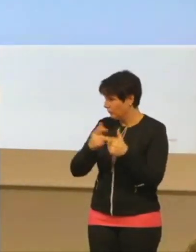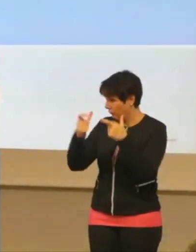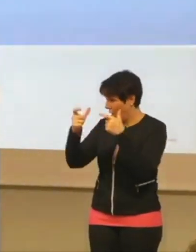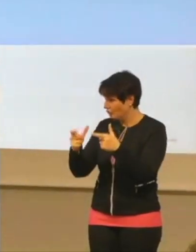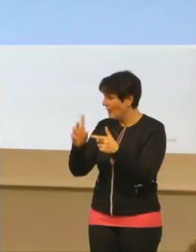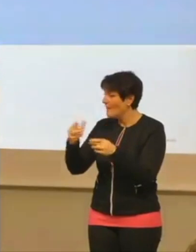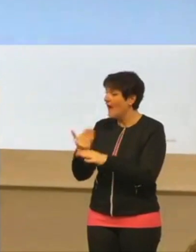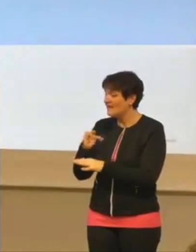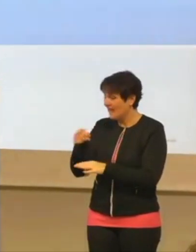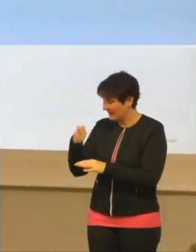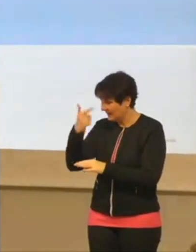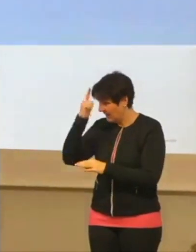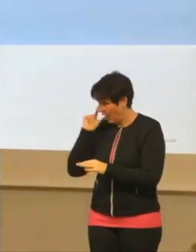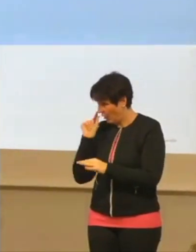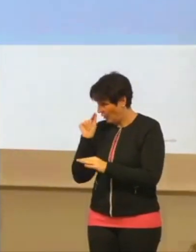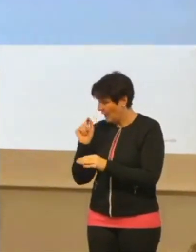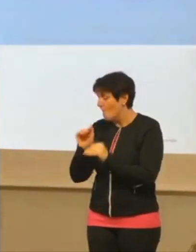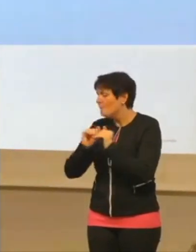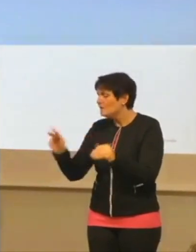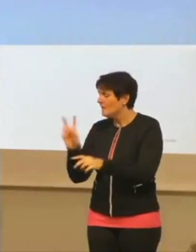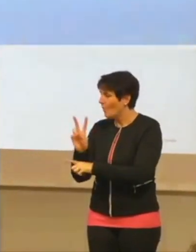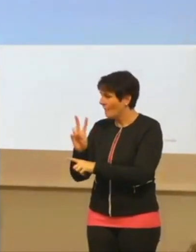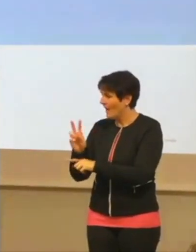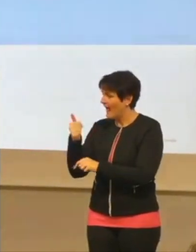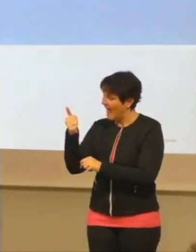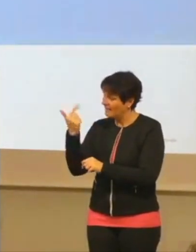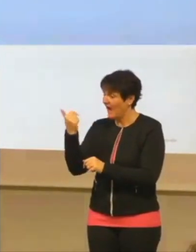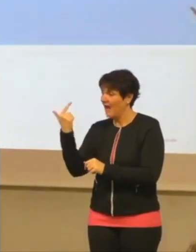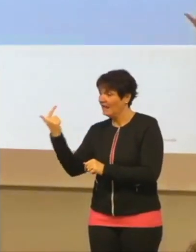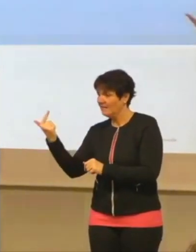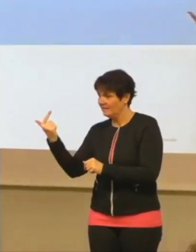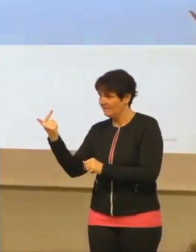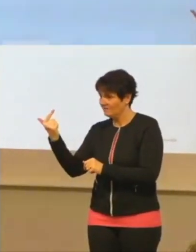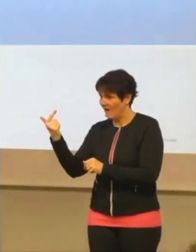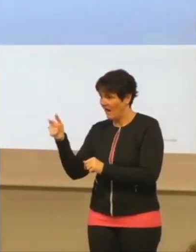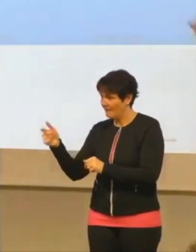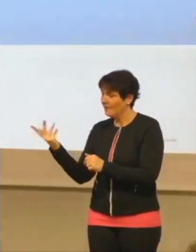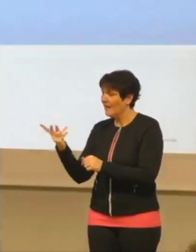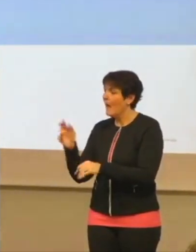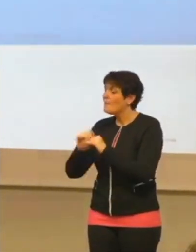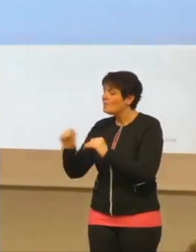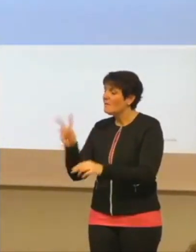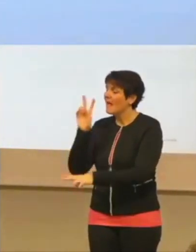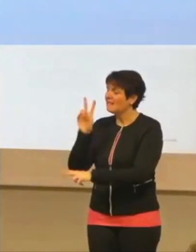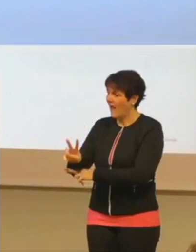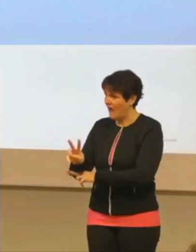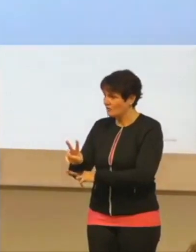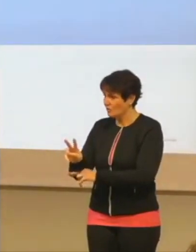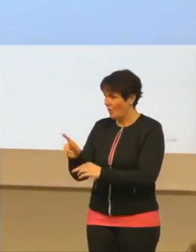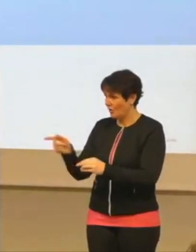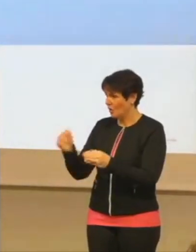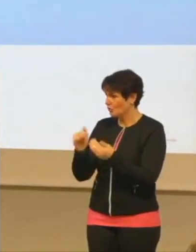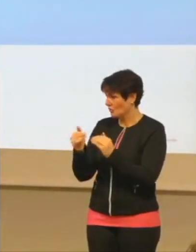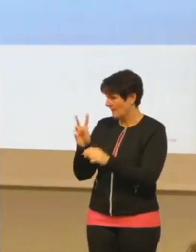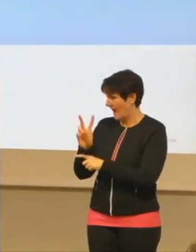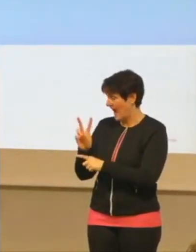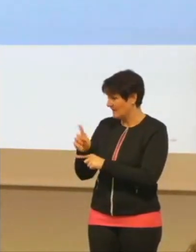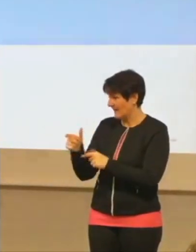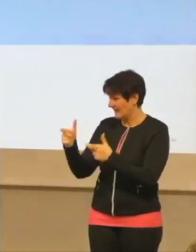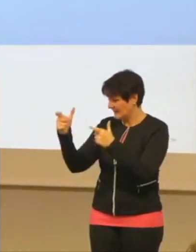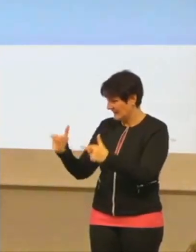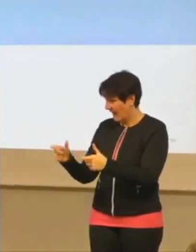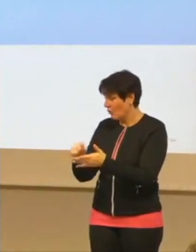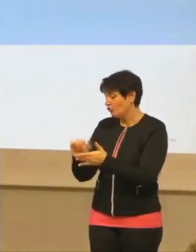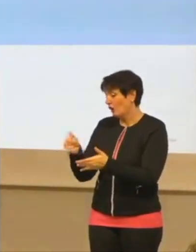za paciente, ki potrebujejo posebno varovanje enega ali več oddelkov pod posebnim nadzorom, socialne varstveni zavodi pa, če